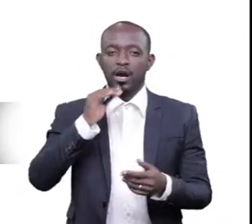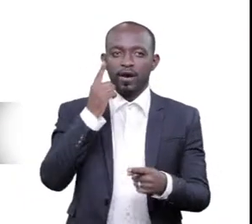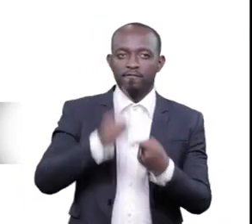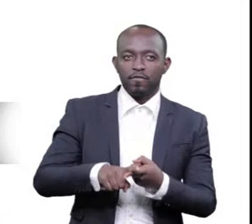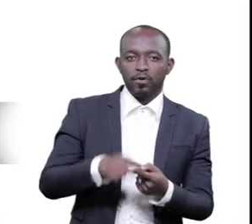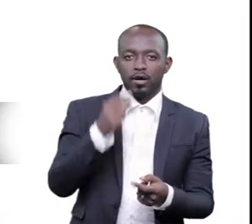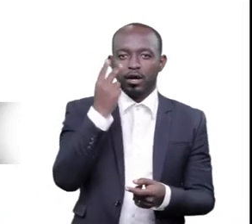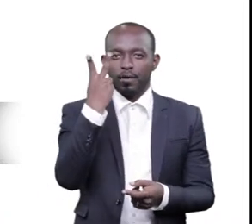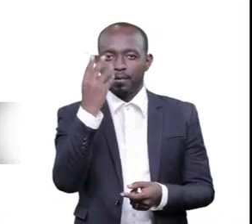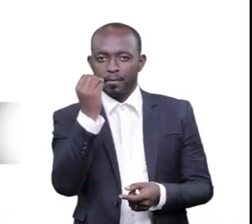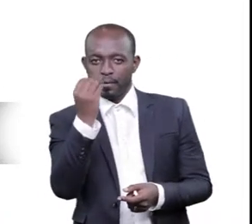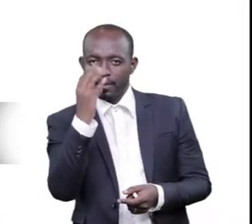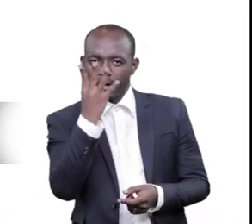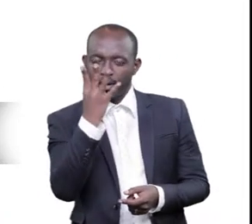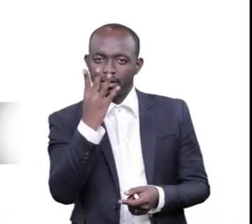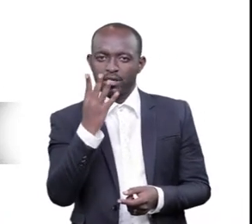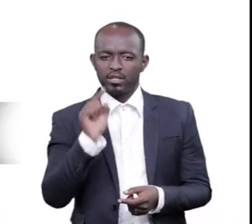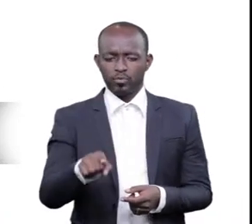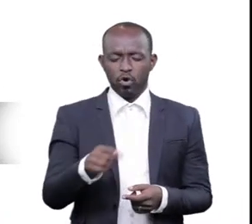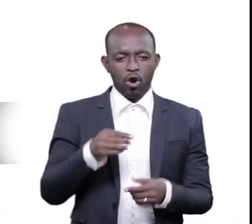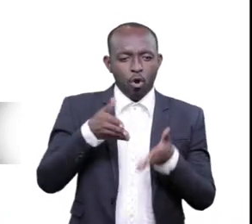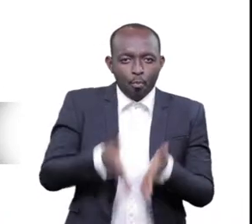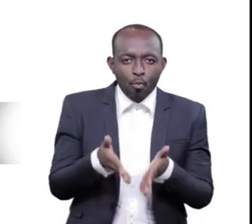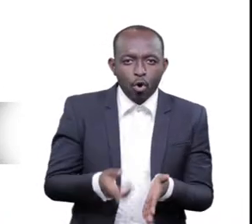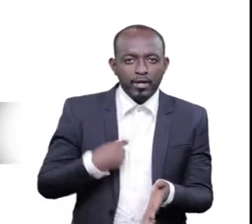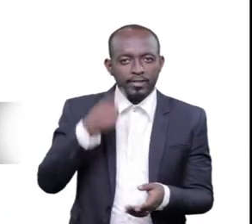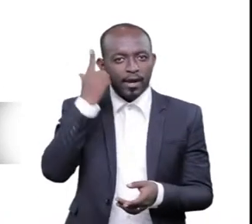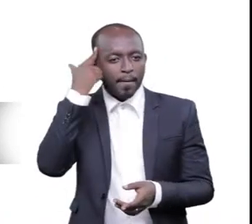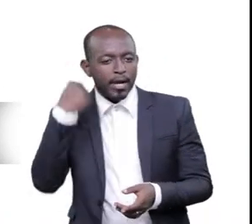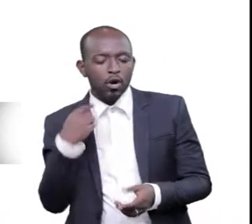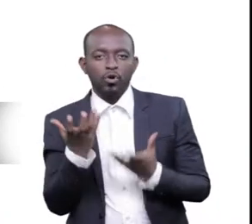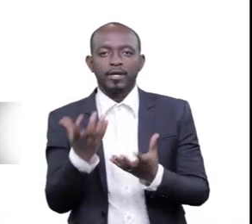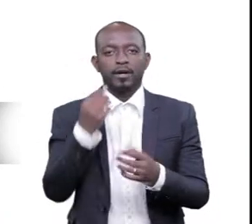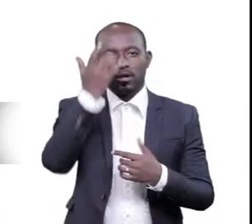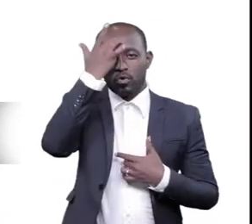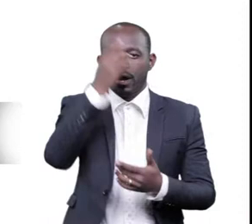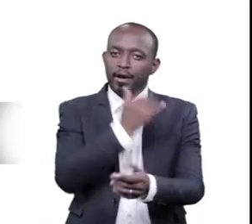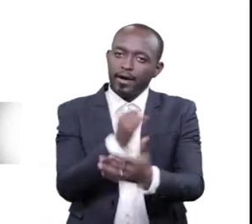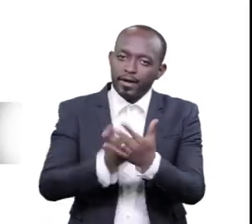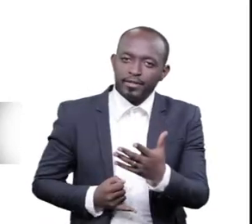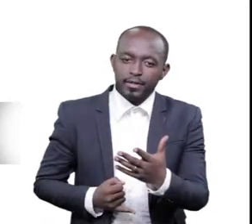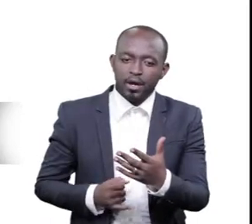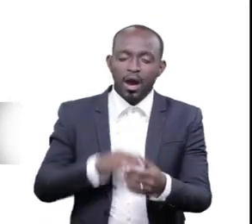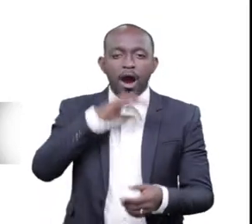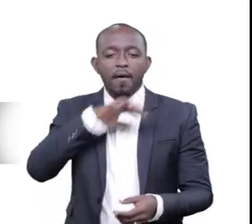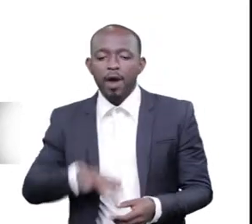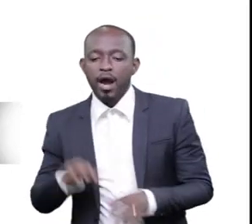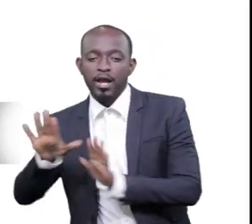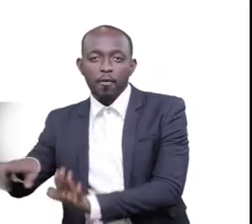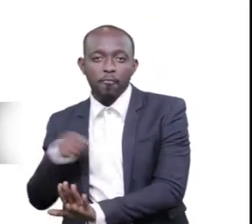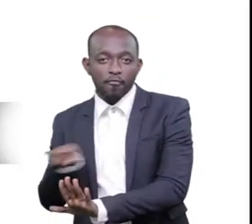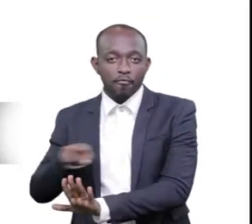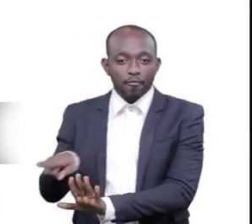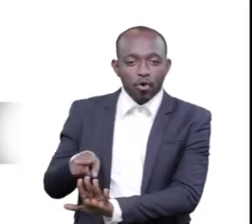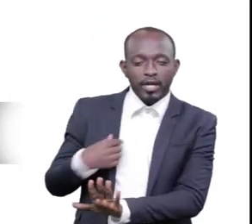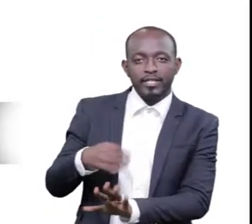2004 nibwo nahise mbimenye yapfuye ku kiriyo abana biwe nibo babitangaje yuko